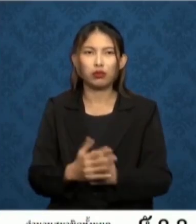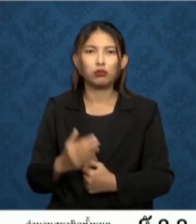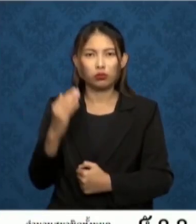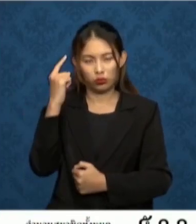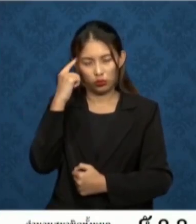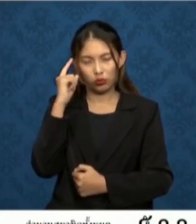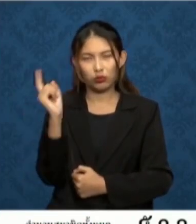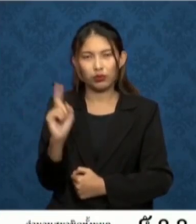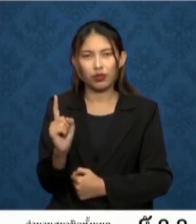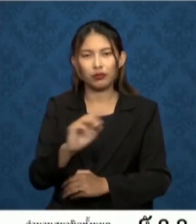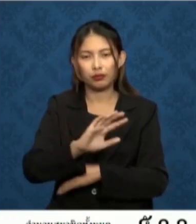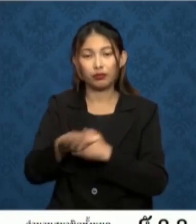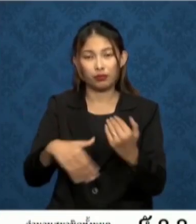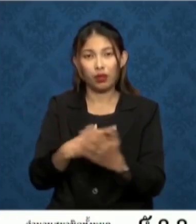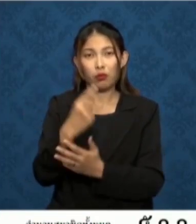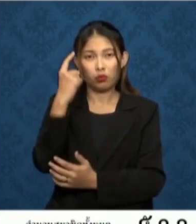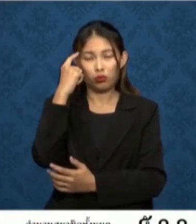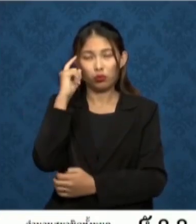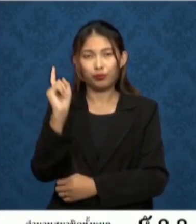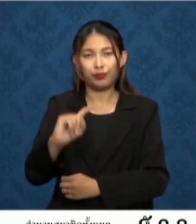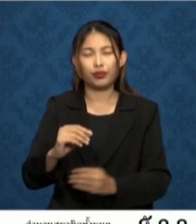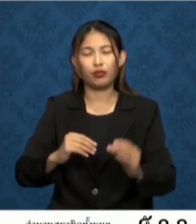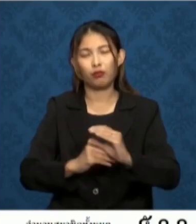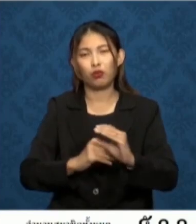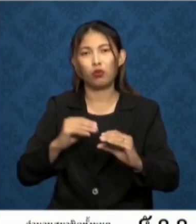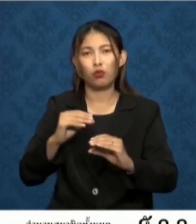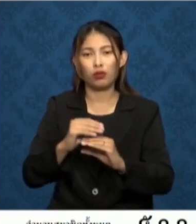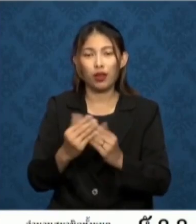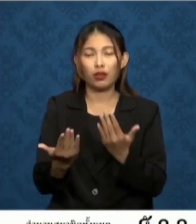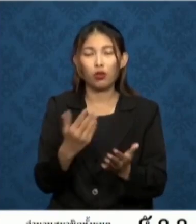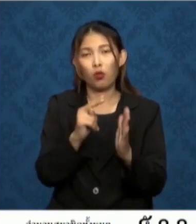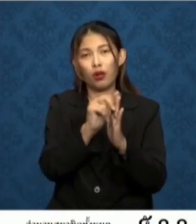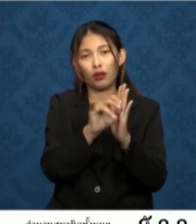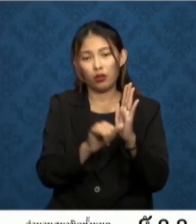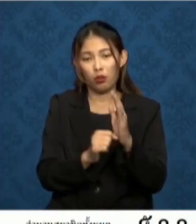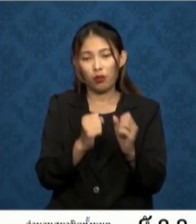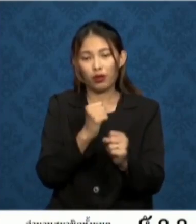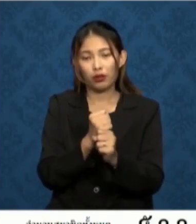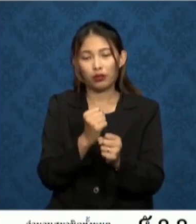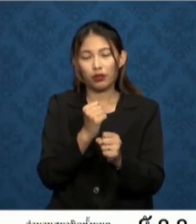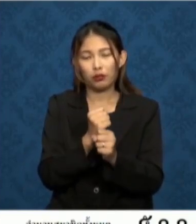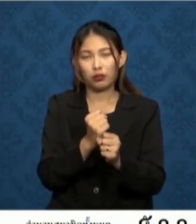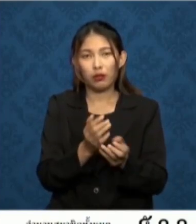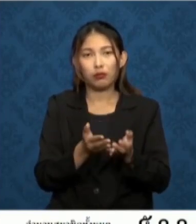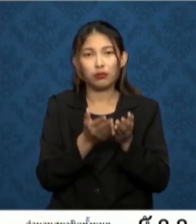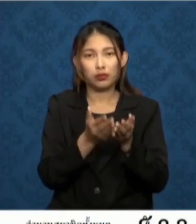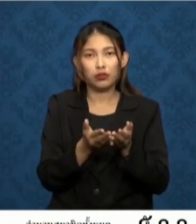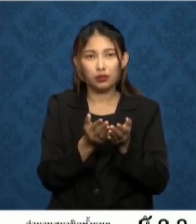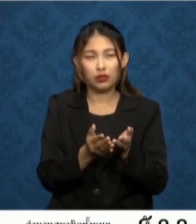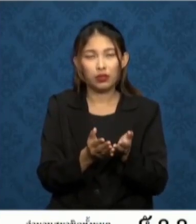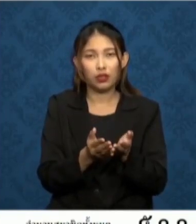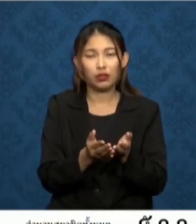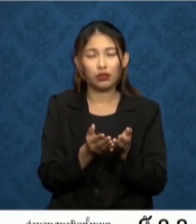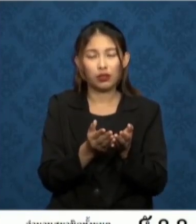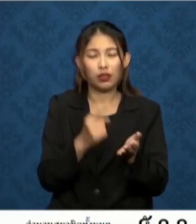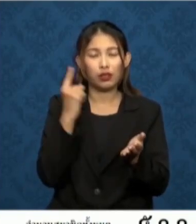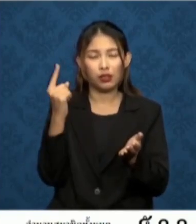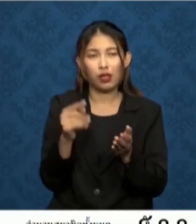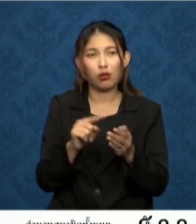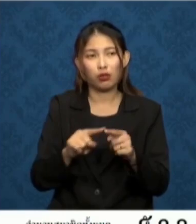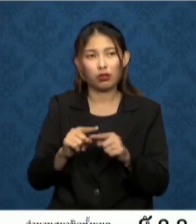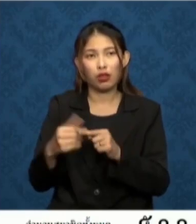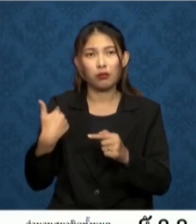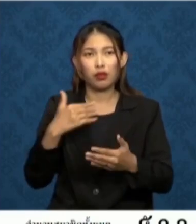ราบครับทุกท่านทราบดีว่าโครงการหรือนโยบายท่าเรือสำราญเรามีแผนครับเรามีแผน